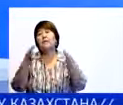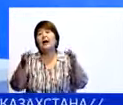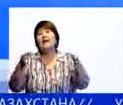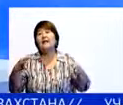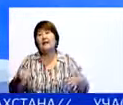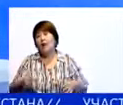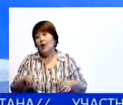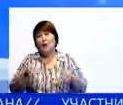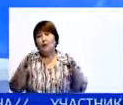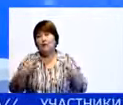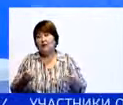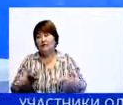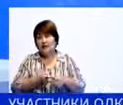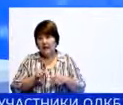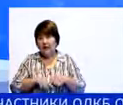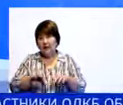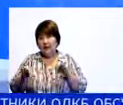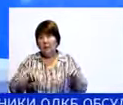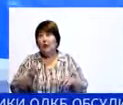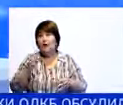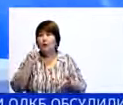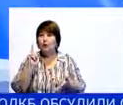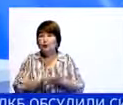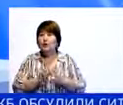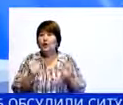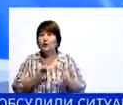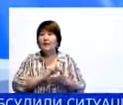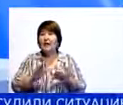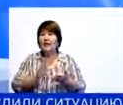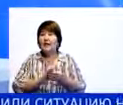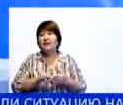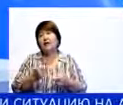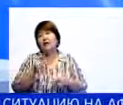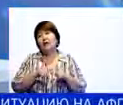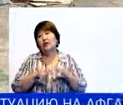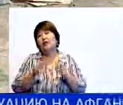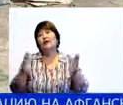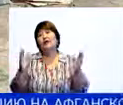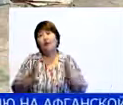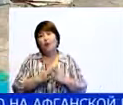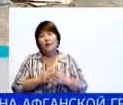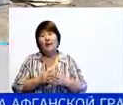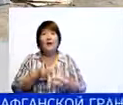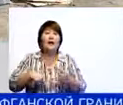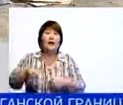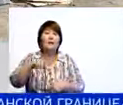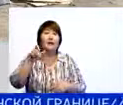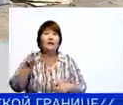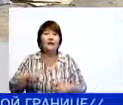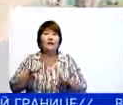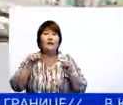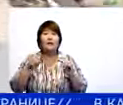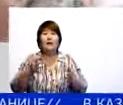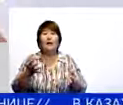он не случайно взялся за этот проект кто-то должен заботится о чистоте родного дома предприниматель специально для